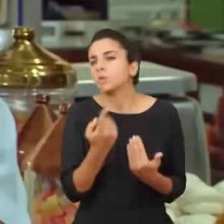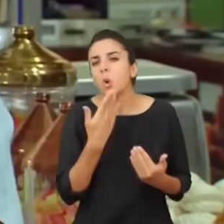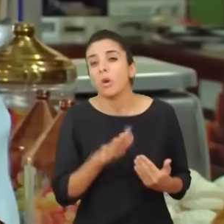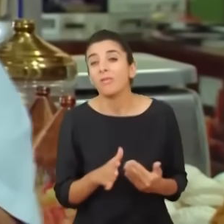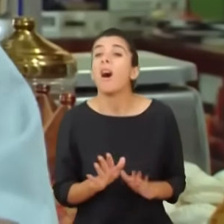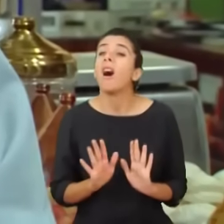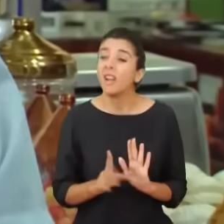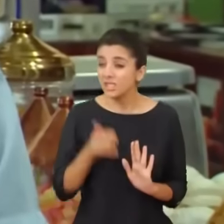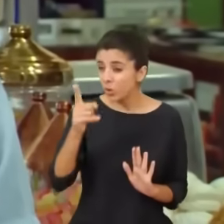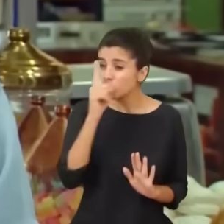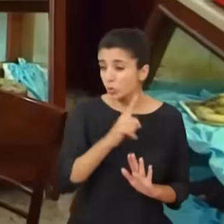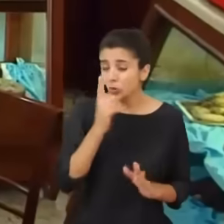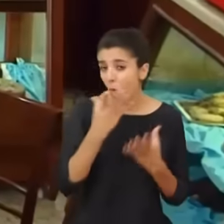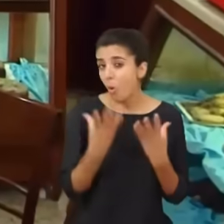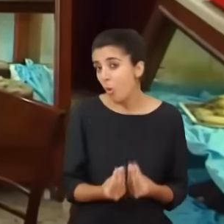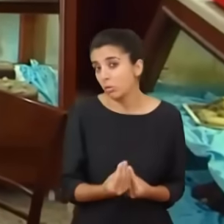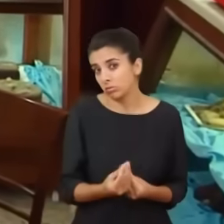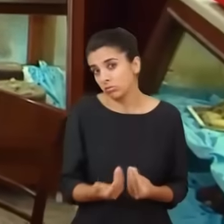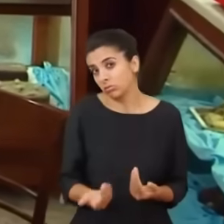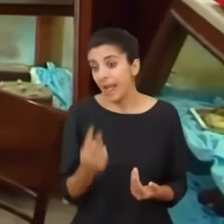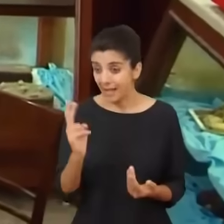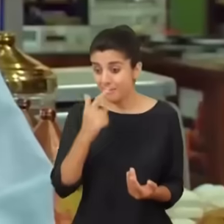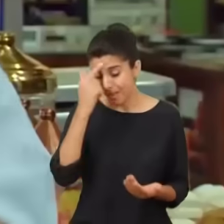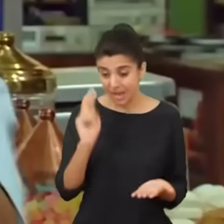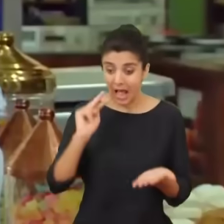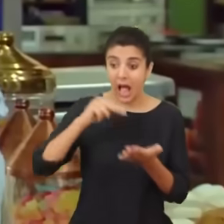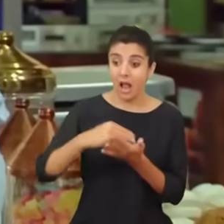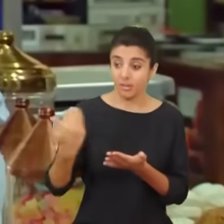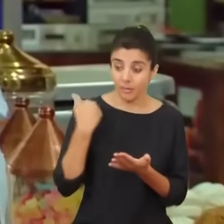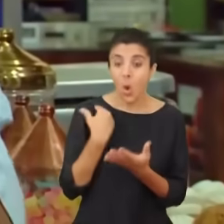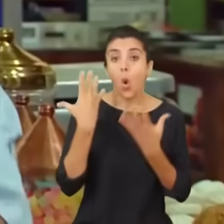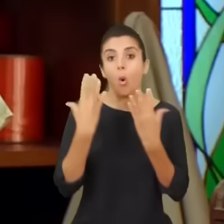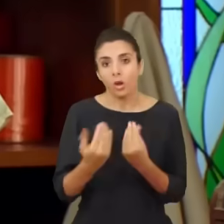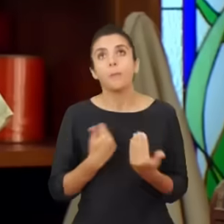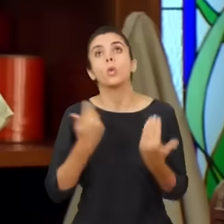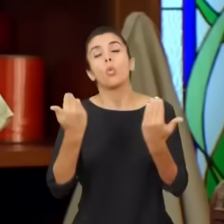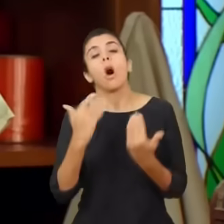Bir kere ama sizin sayenizde oldu efendim. Eğer kaldırsaydınız, hemen önce niyet